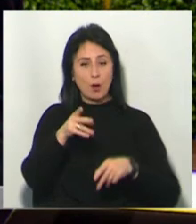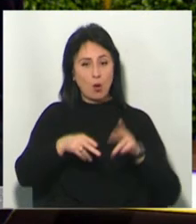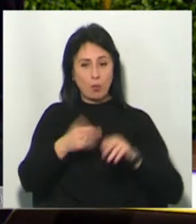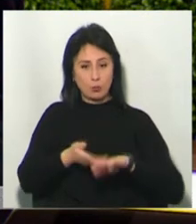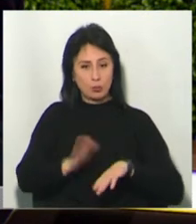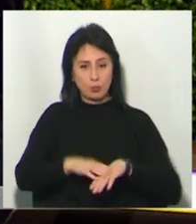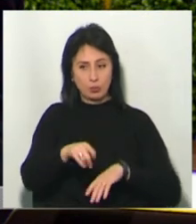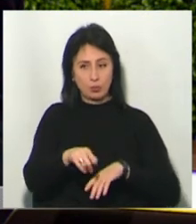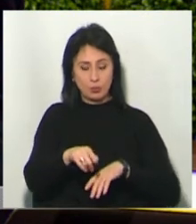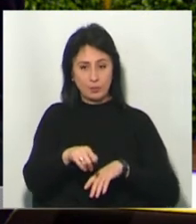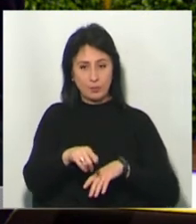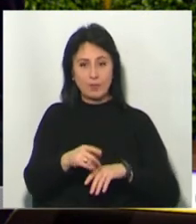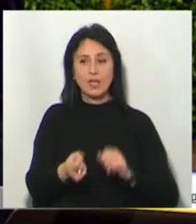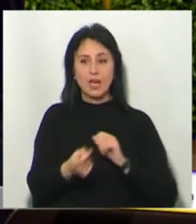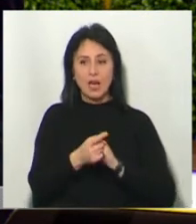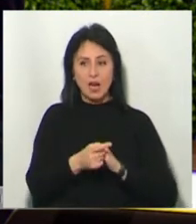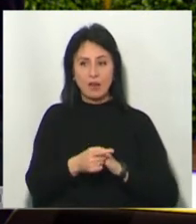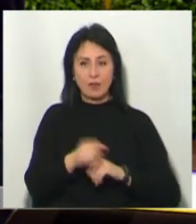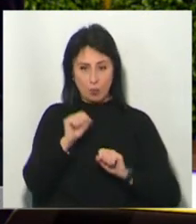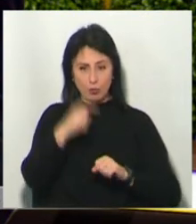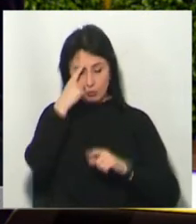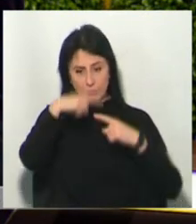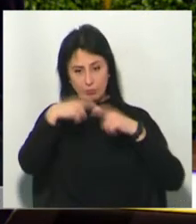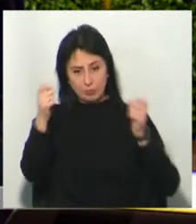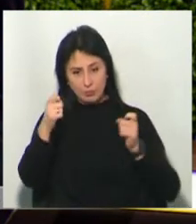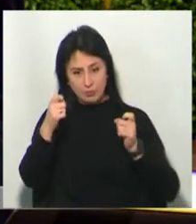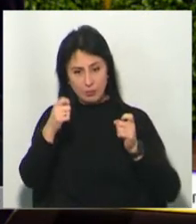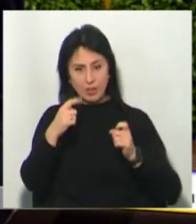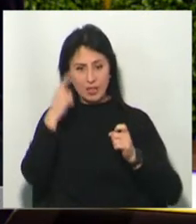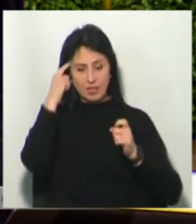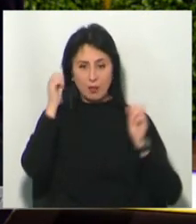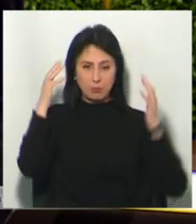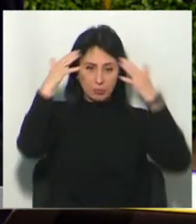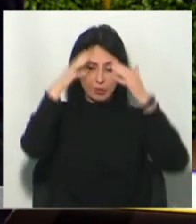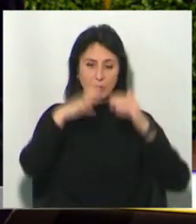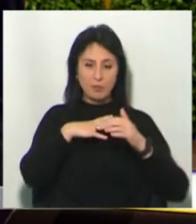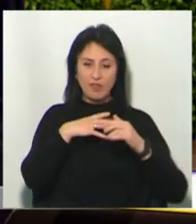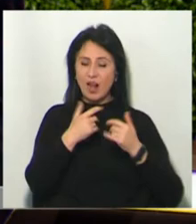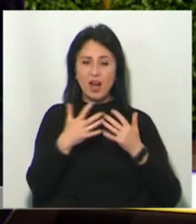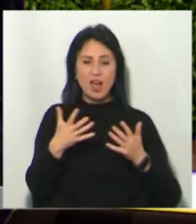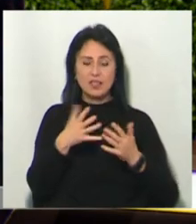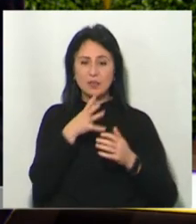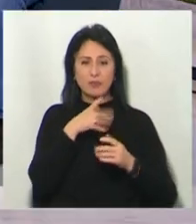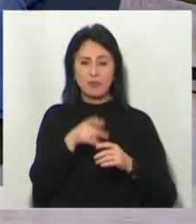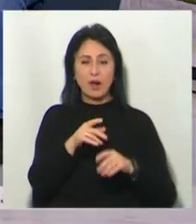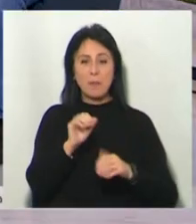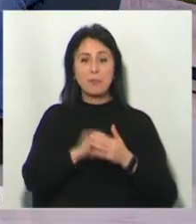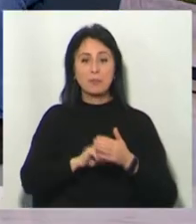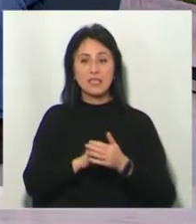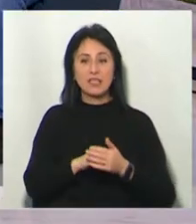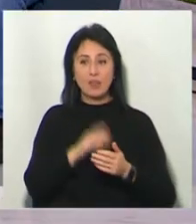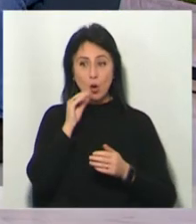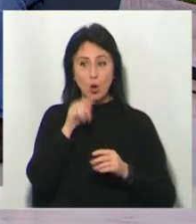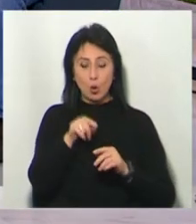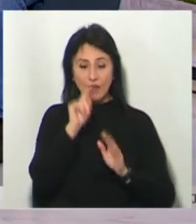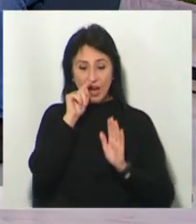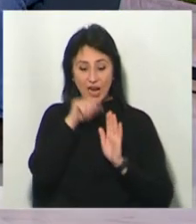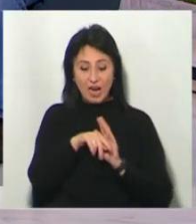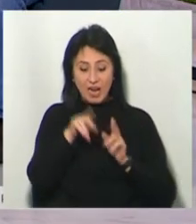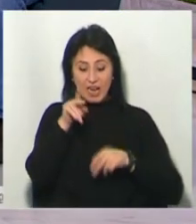არის პათოლოგიური ამ შეიძლება გამოიწვიოს გულყრა შეიძლება გამოიწვიოს სისხლცევა სხვადასხვა მიზეზებით და როცა უკვე